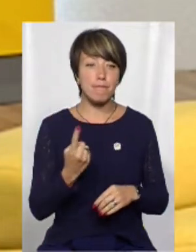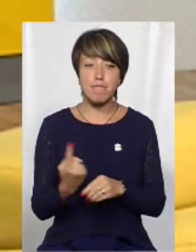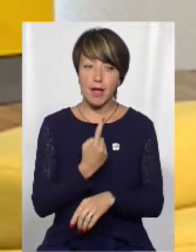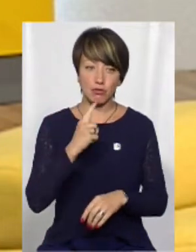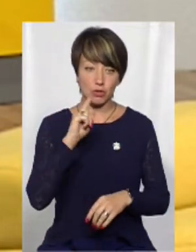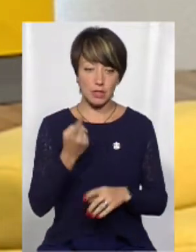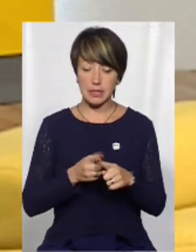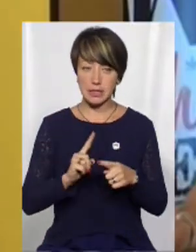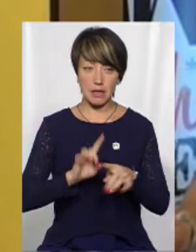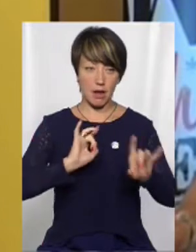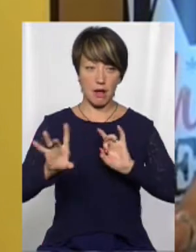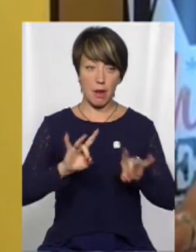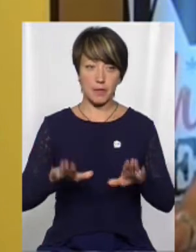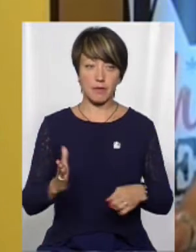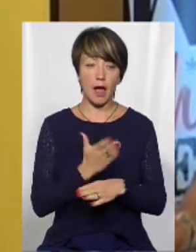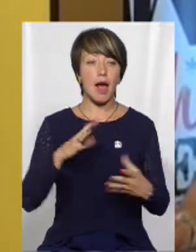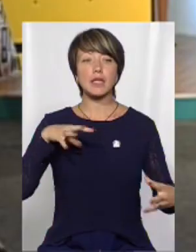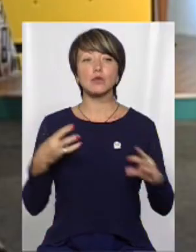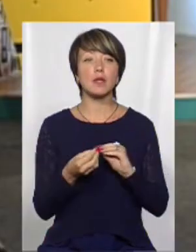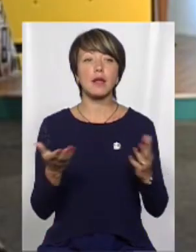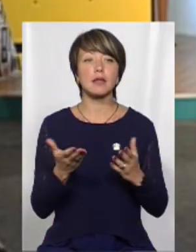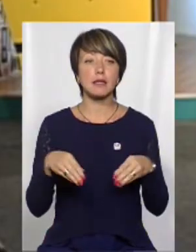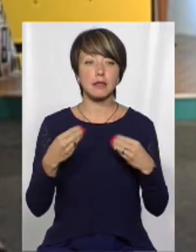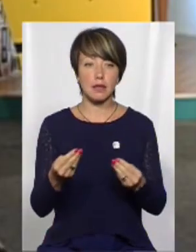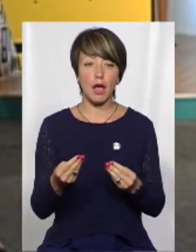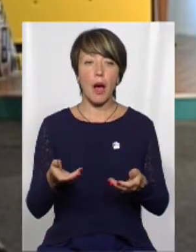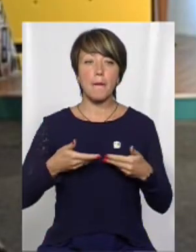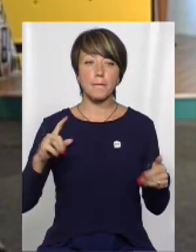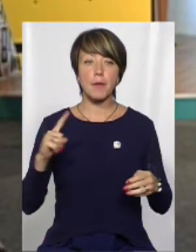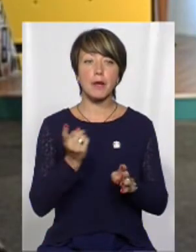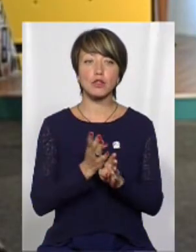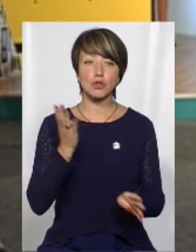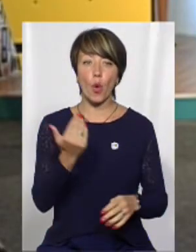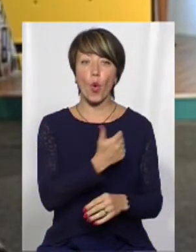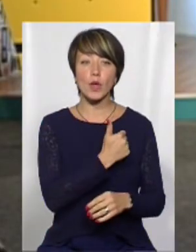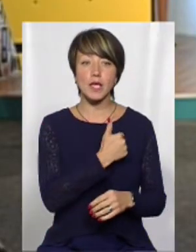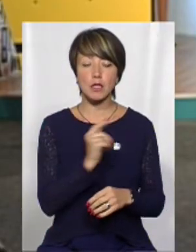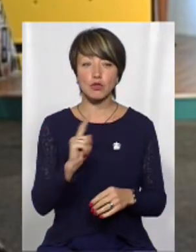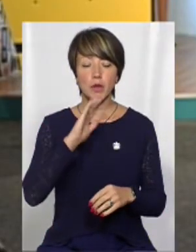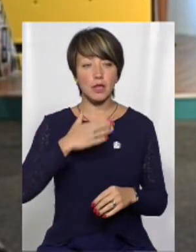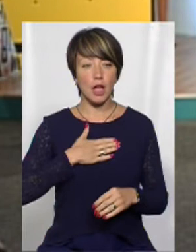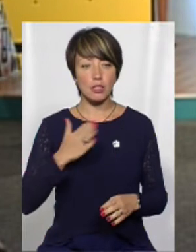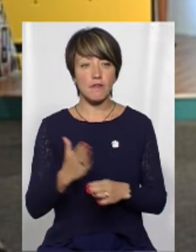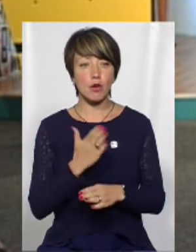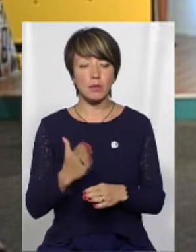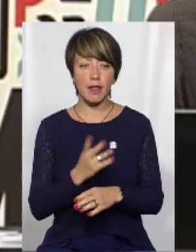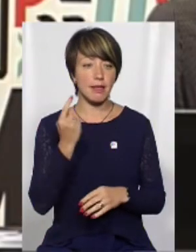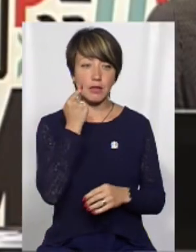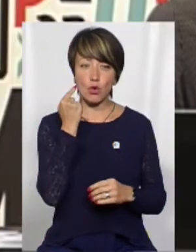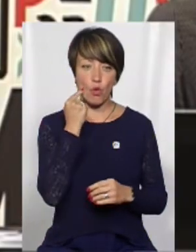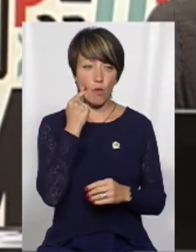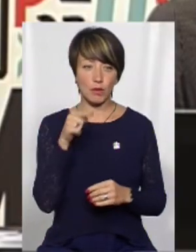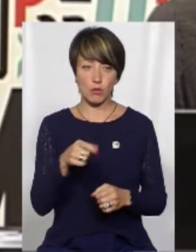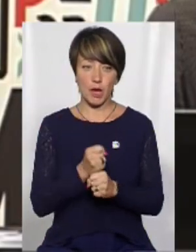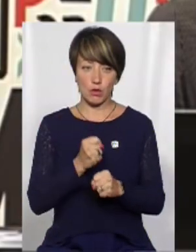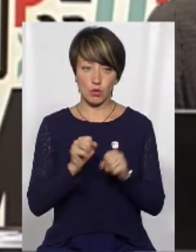промоція місцевого виробництва. Які результати це принесло? Ми першочергово хотіли, щоб наші виробники не соромилися того, що вони